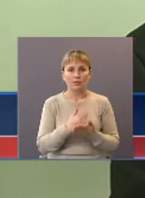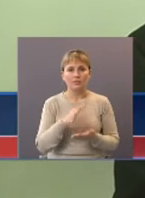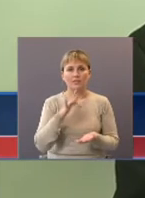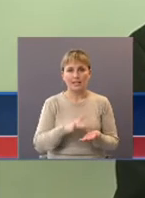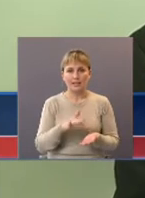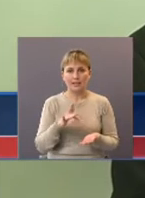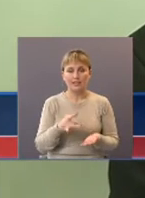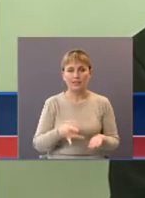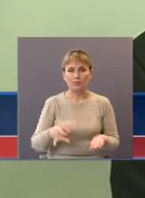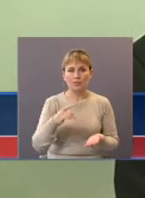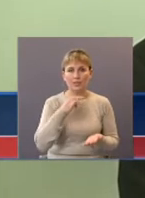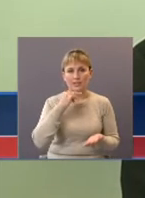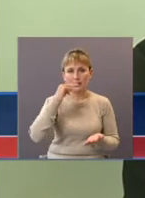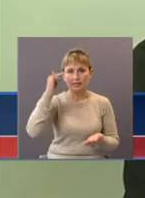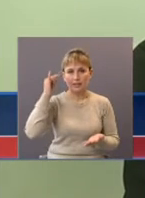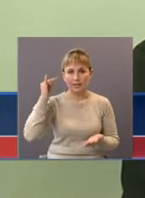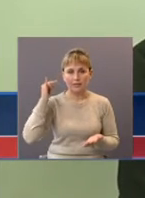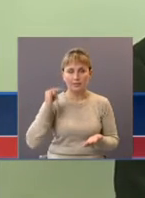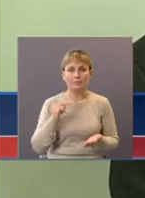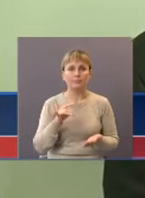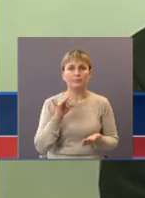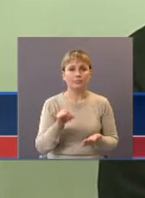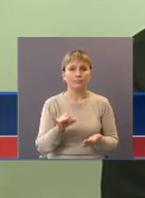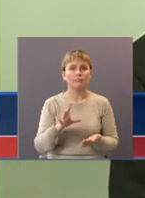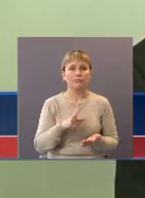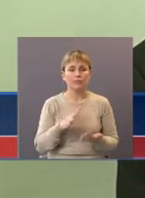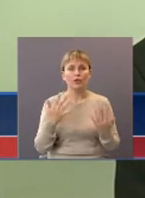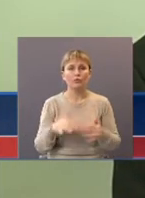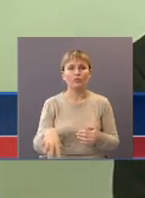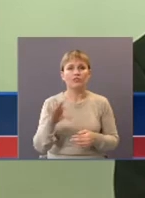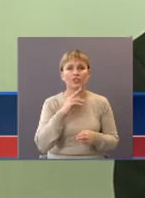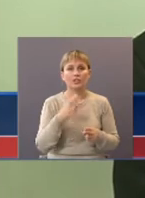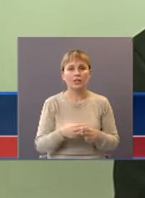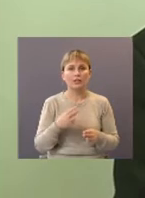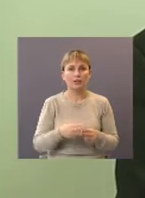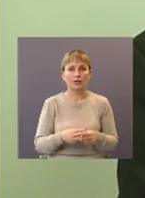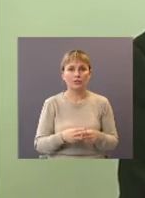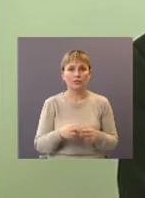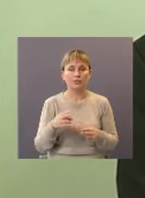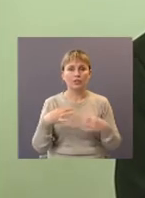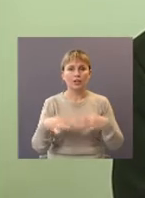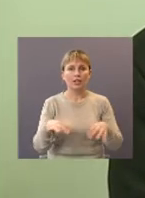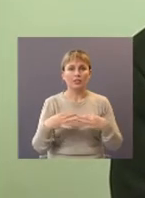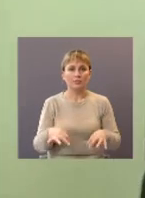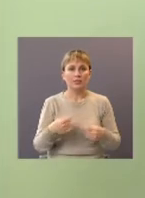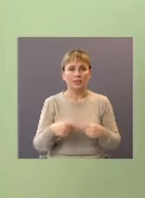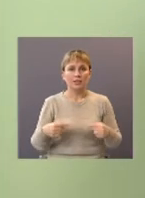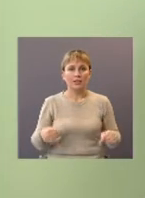центре Республики Казахстан. Как раз были уже все железнодорожные и транспортные